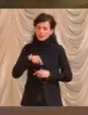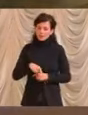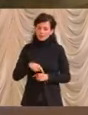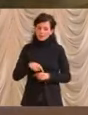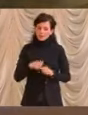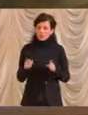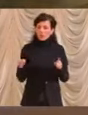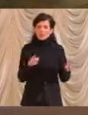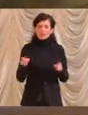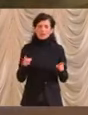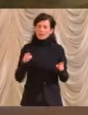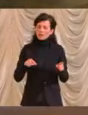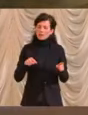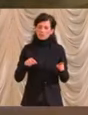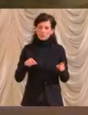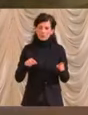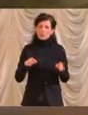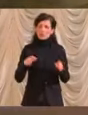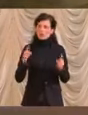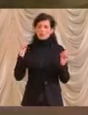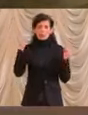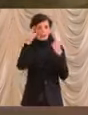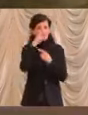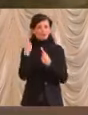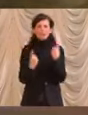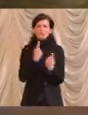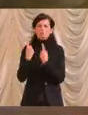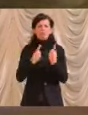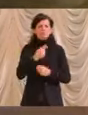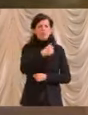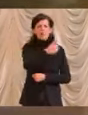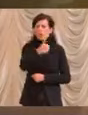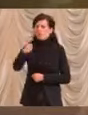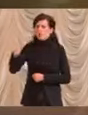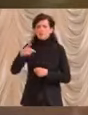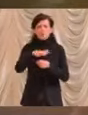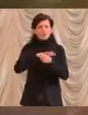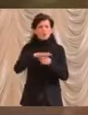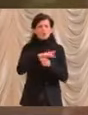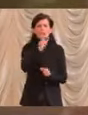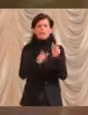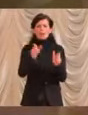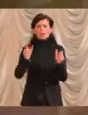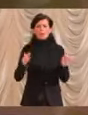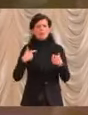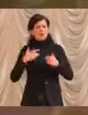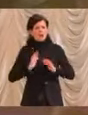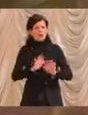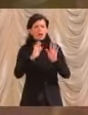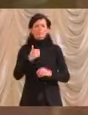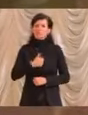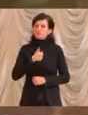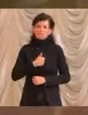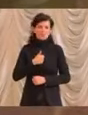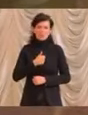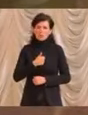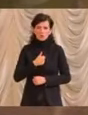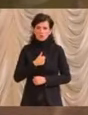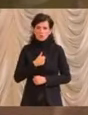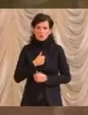Per questo, con questo provvedimento, noi rendiamo immediatamente disponibili delle